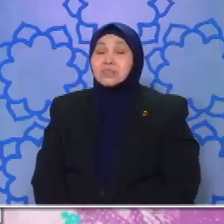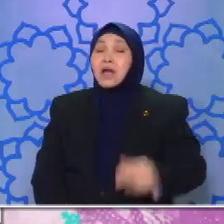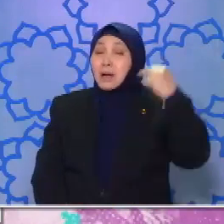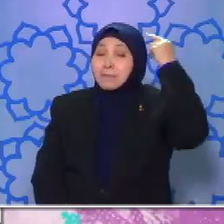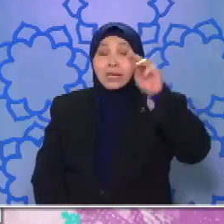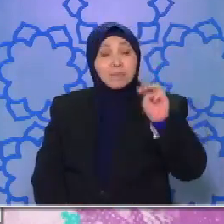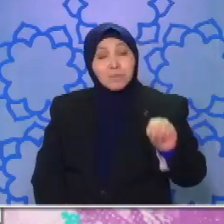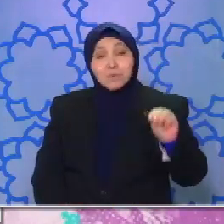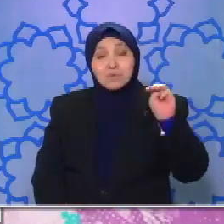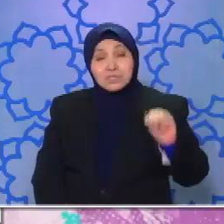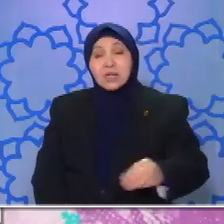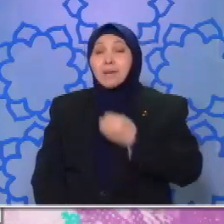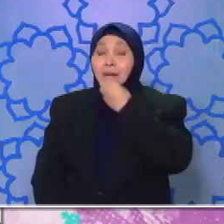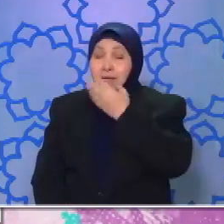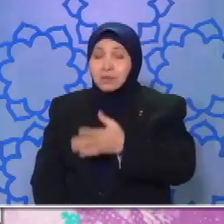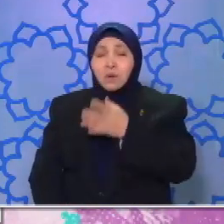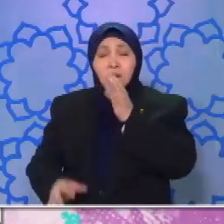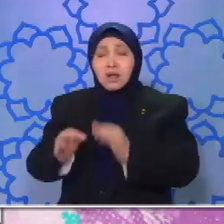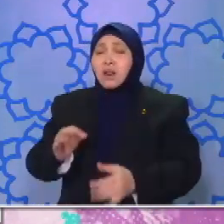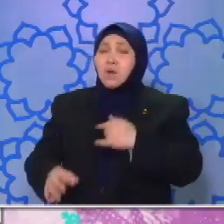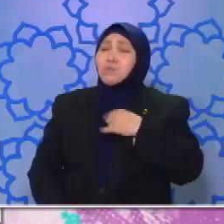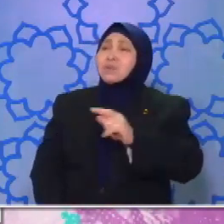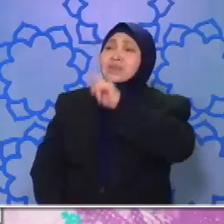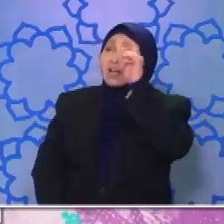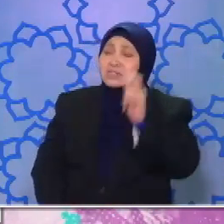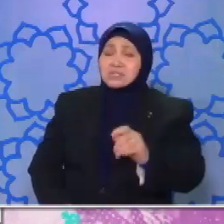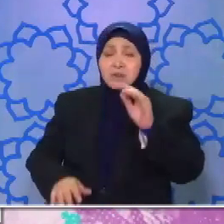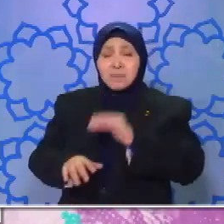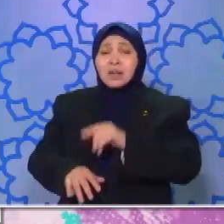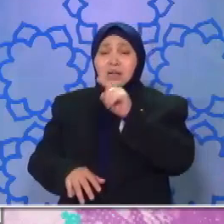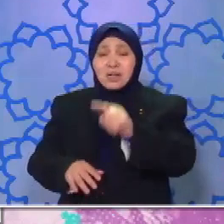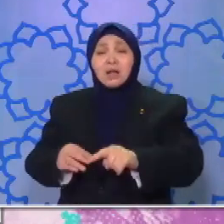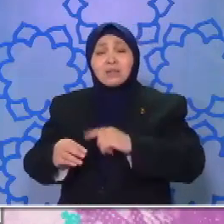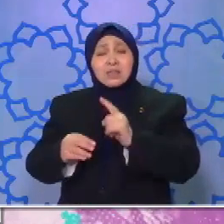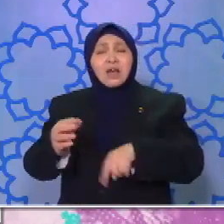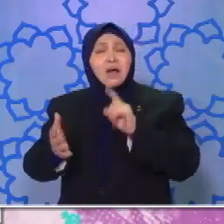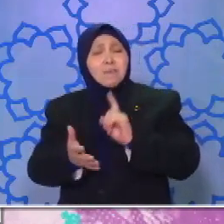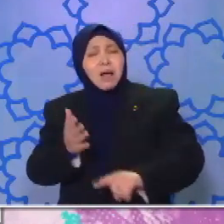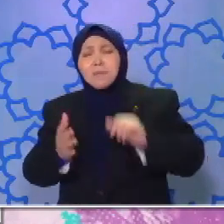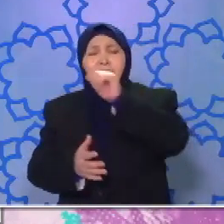قال إن سألتك عن شيء